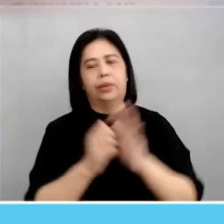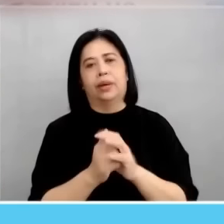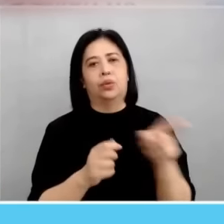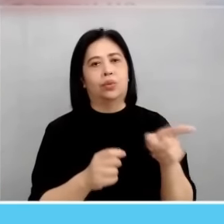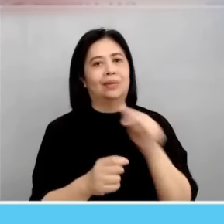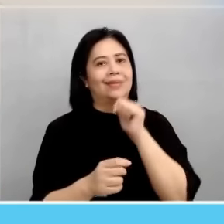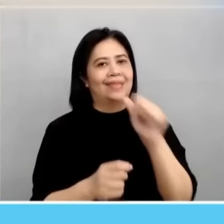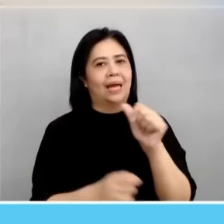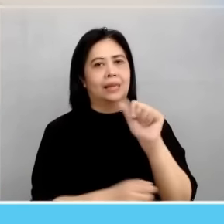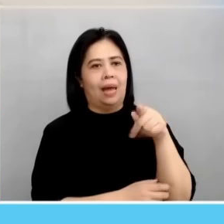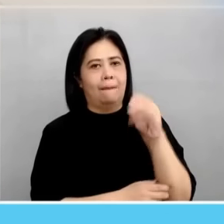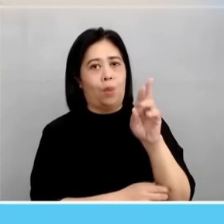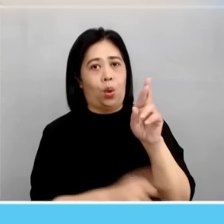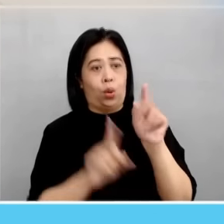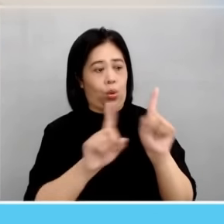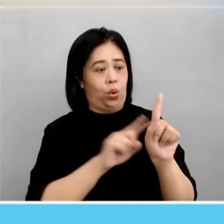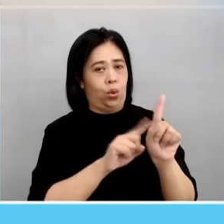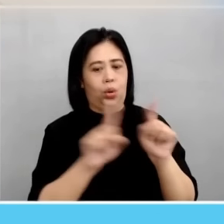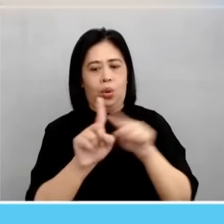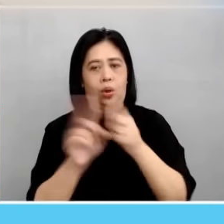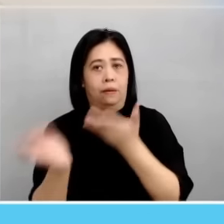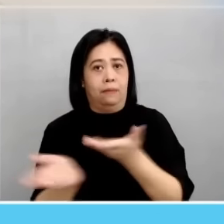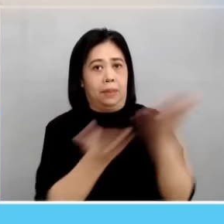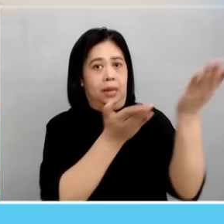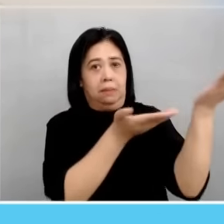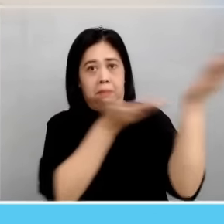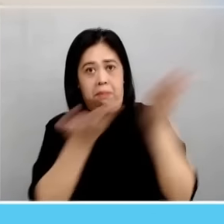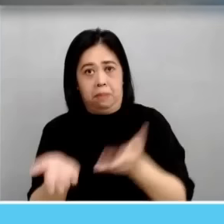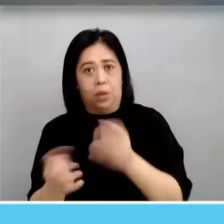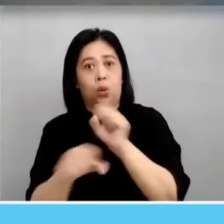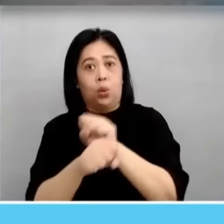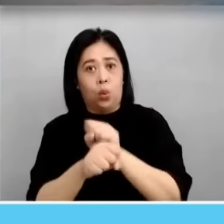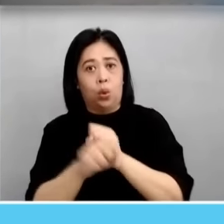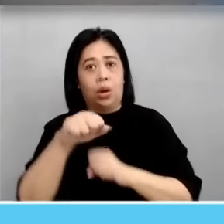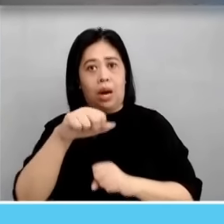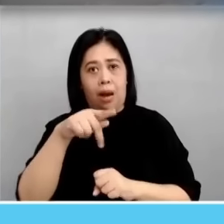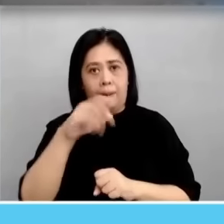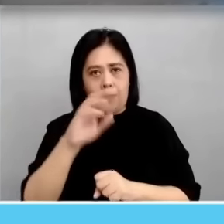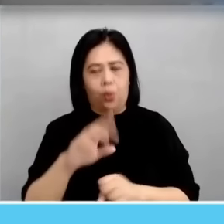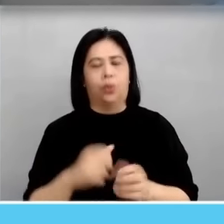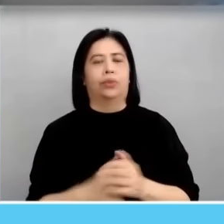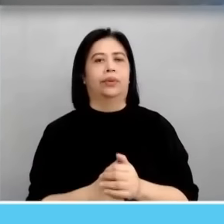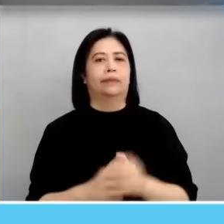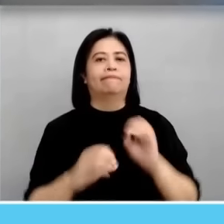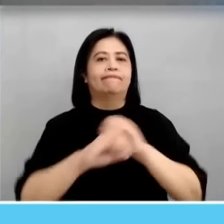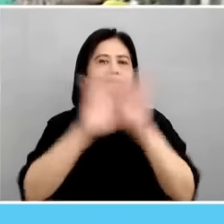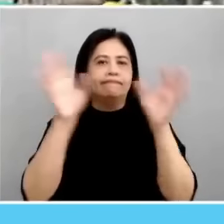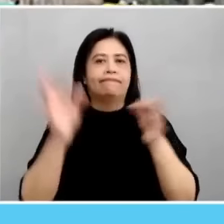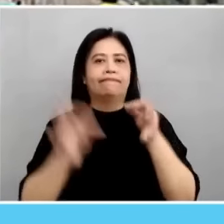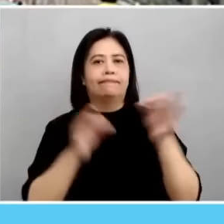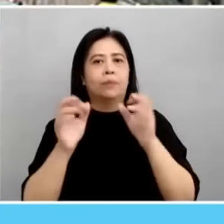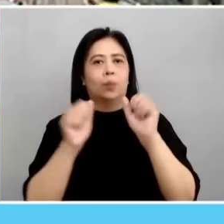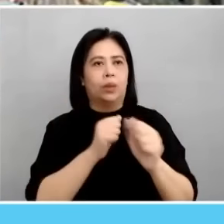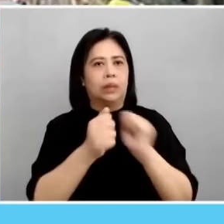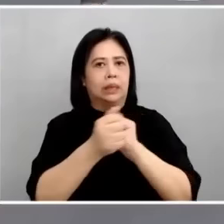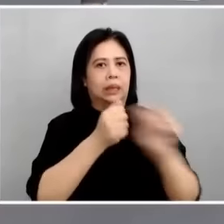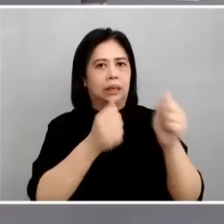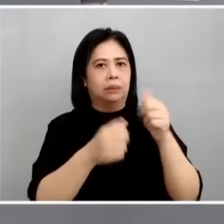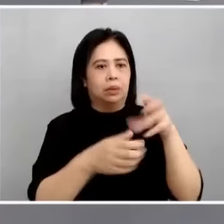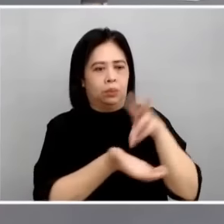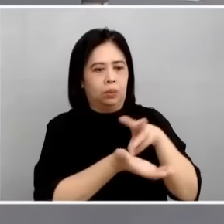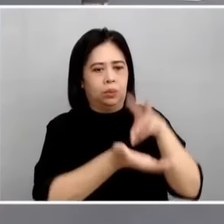Itong mga non-APOR na maghahatid sa ating mga worker APOR. Paglilinaw din ni Eliazar, pwedeng tumawid sa pagitan ng mga syudad